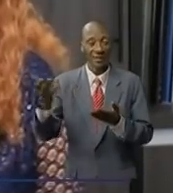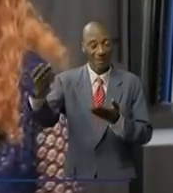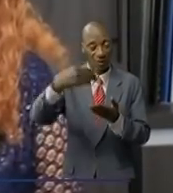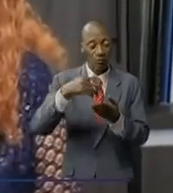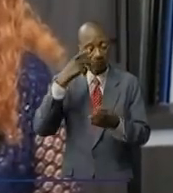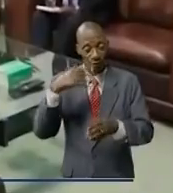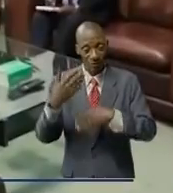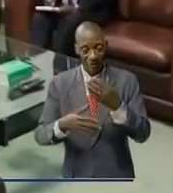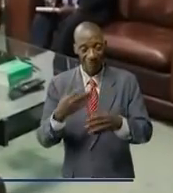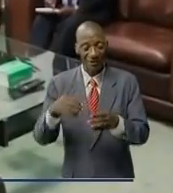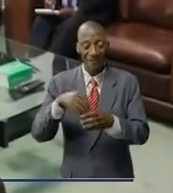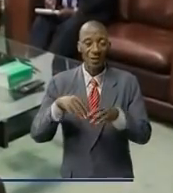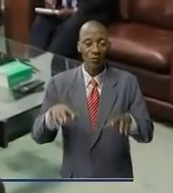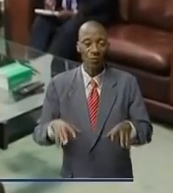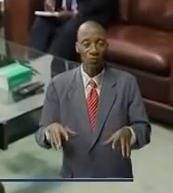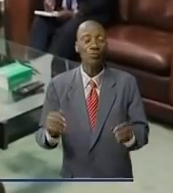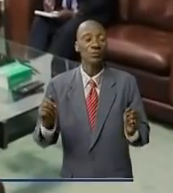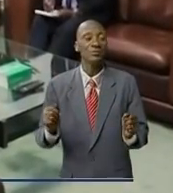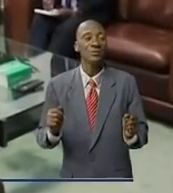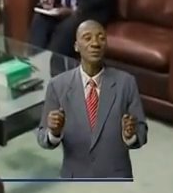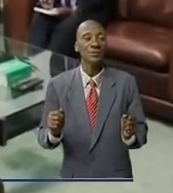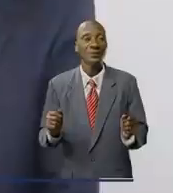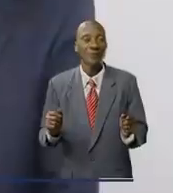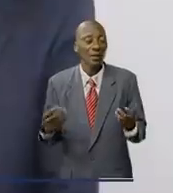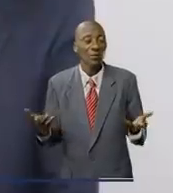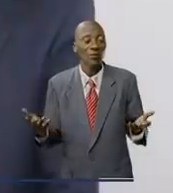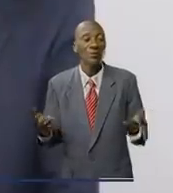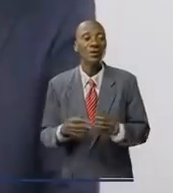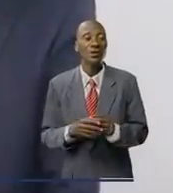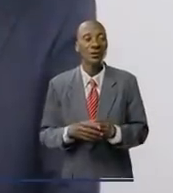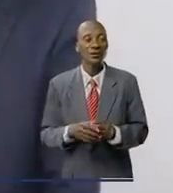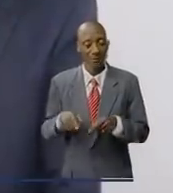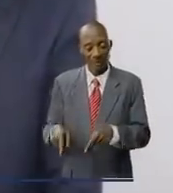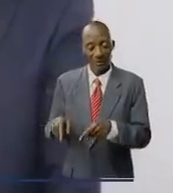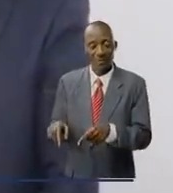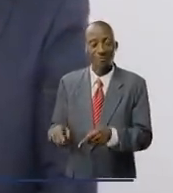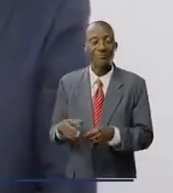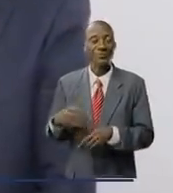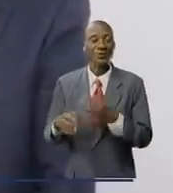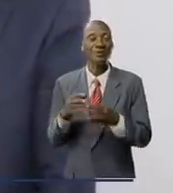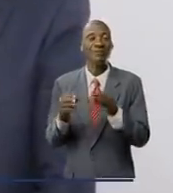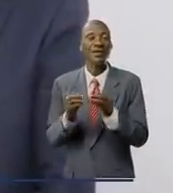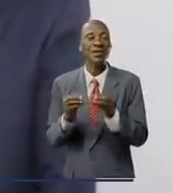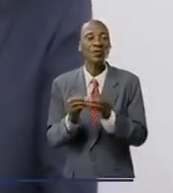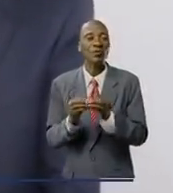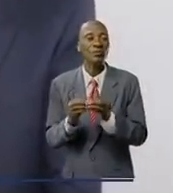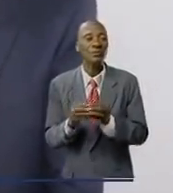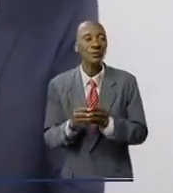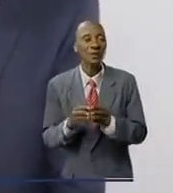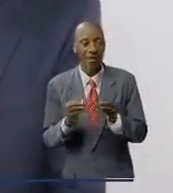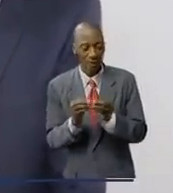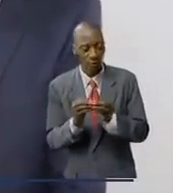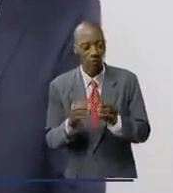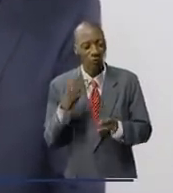diverses entreprises, question de donner de l'emploi à leurs frères et sœurs. Nous voulons apporter un plus, tout ce qu'on a appris